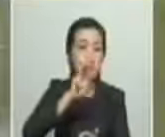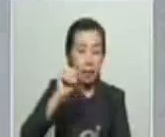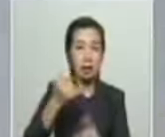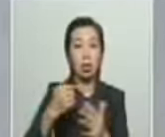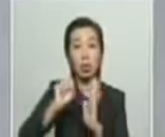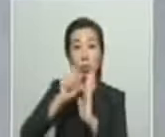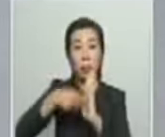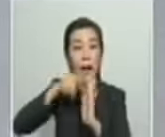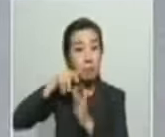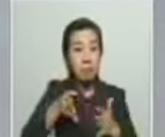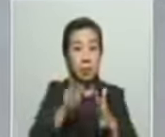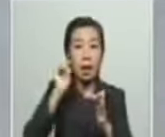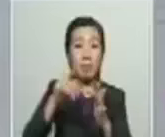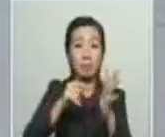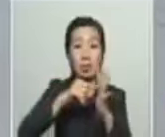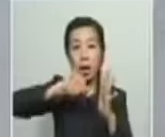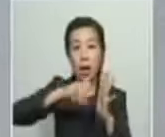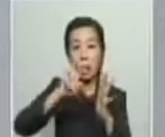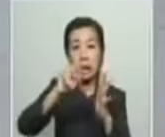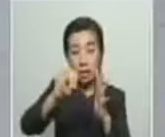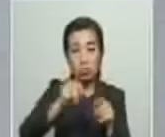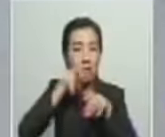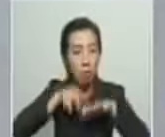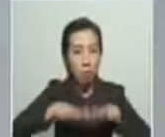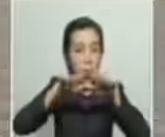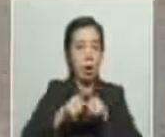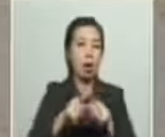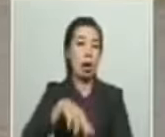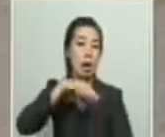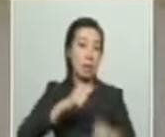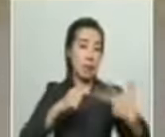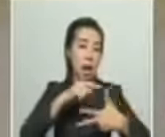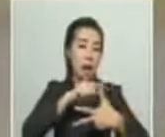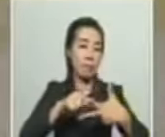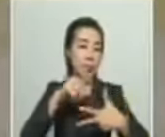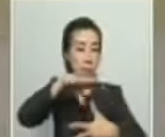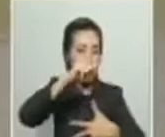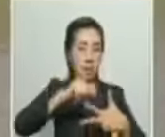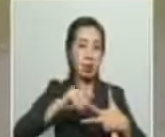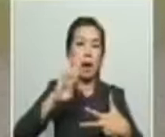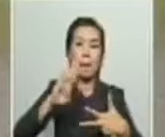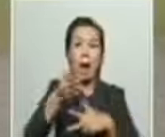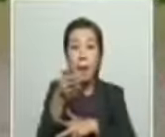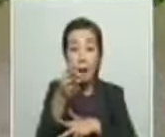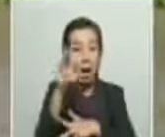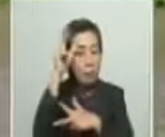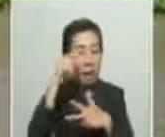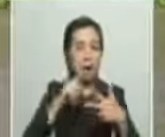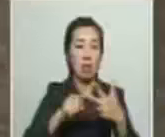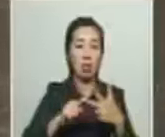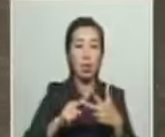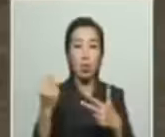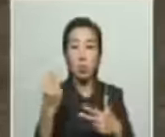นี้สูงขึ้นเช่นเดียวกันนะคะบ้านเรือน3อำเภอค่ะอำเภอเมืองอำเภอบางปลาม้าอำเภอ2พี่น้องนะคะอย่างที่บางปลาม้านี่มีฝนตกลง